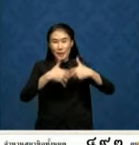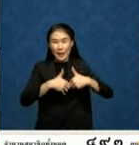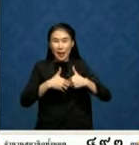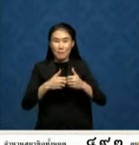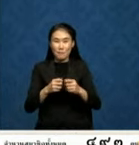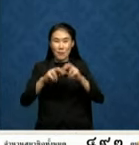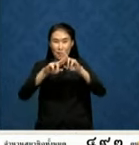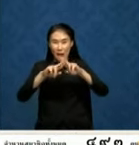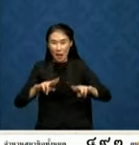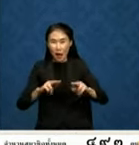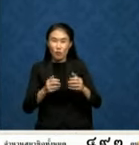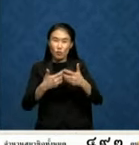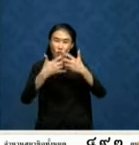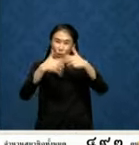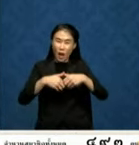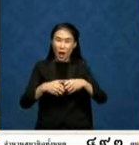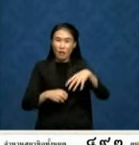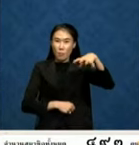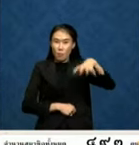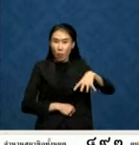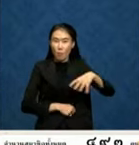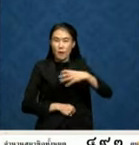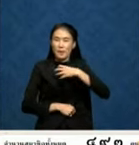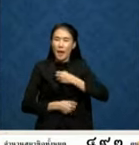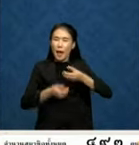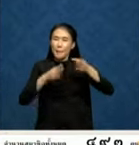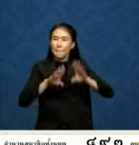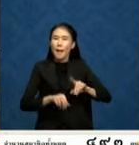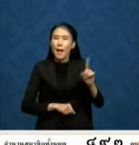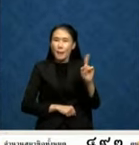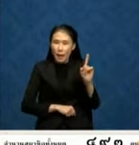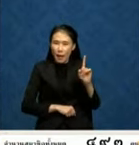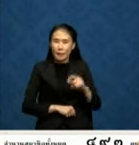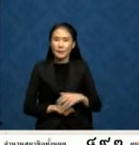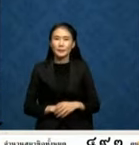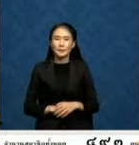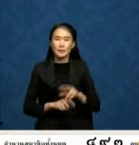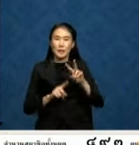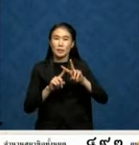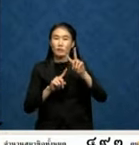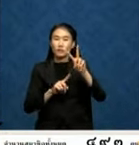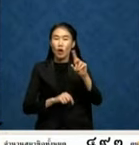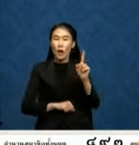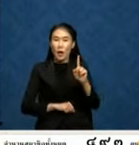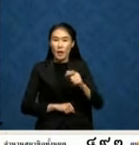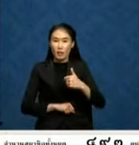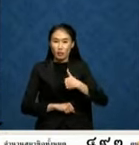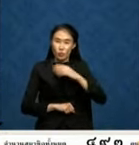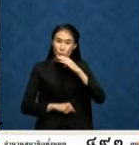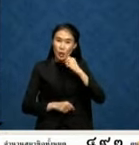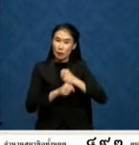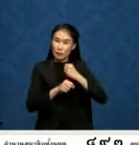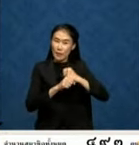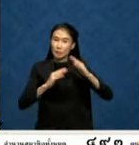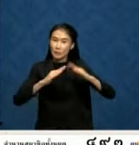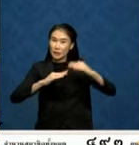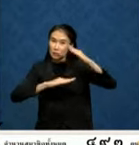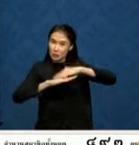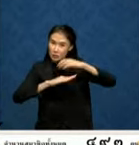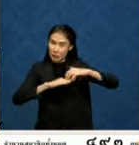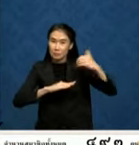ใหญ่เนี่ยเขามีความต้องการไฟฟ้าในลักษณะใดเช่นไรนะครับสองก็คือเขาจะเป็นผู้ผลิตเองหรือเปล่าสาม